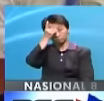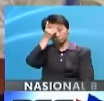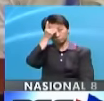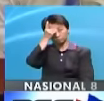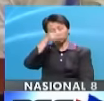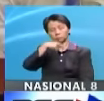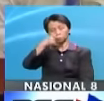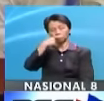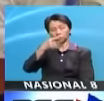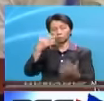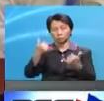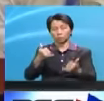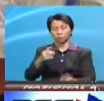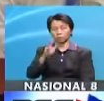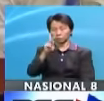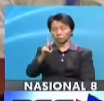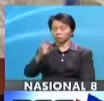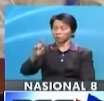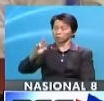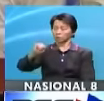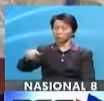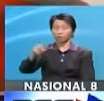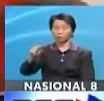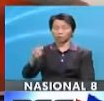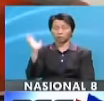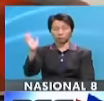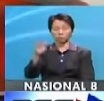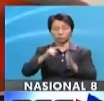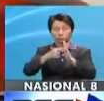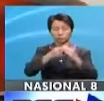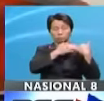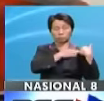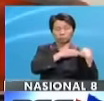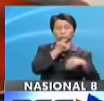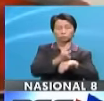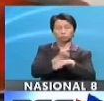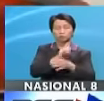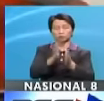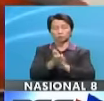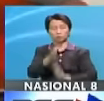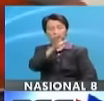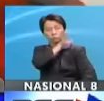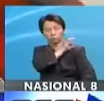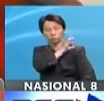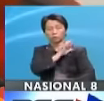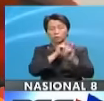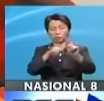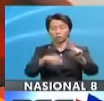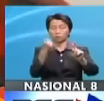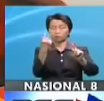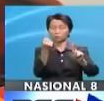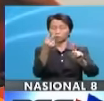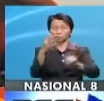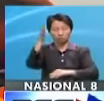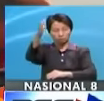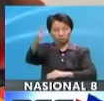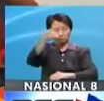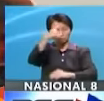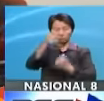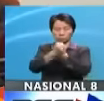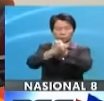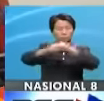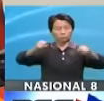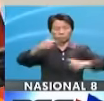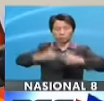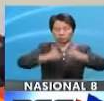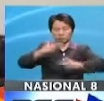Osman berkata Datuk K. Rajagopal akan mula menggalas tanggungjawab sebagai jurulatih pada 1 Disember depan bagi persiapan